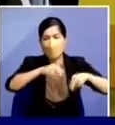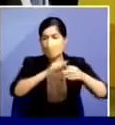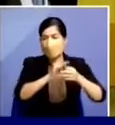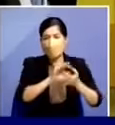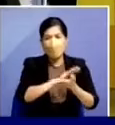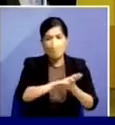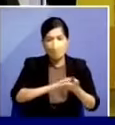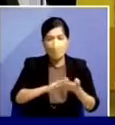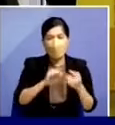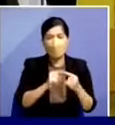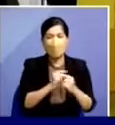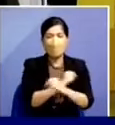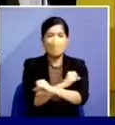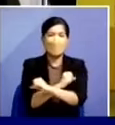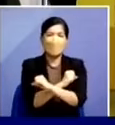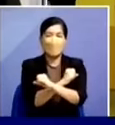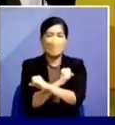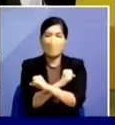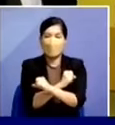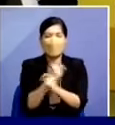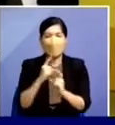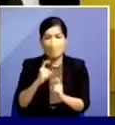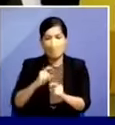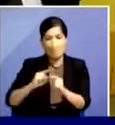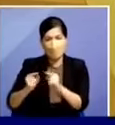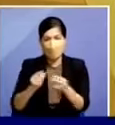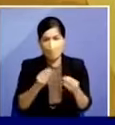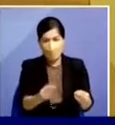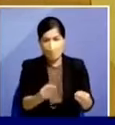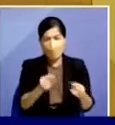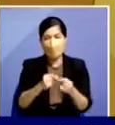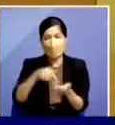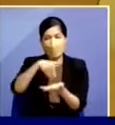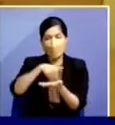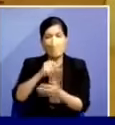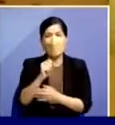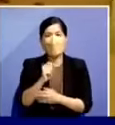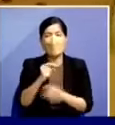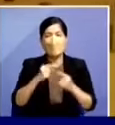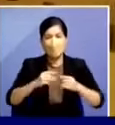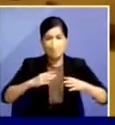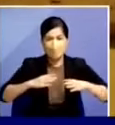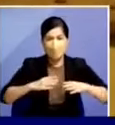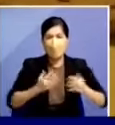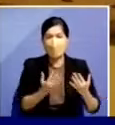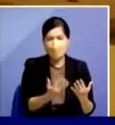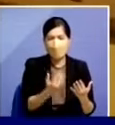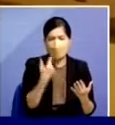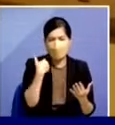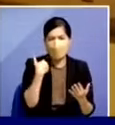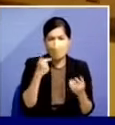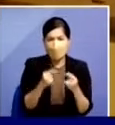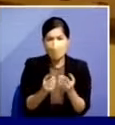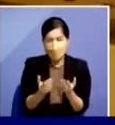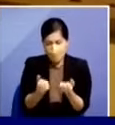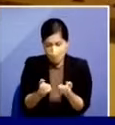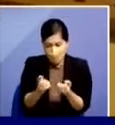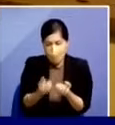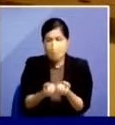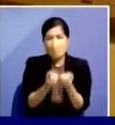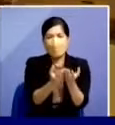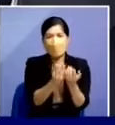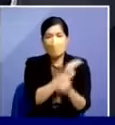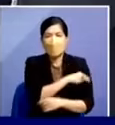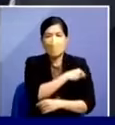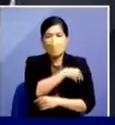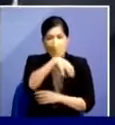ล้วก็ความปลอดภัยของสถานที่ค่ะสำหรับศูนย์พักคอยนะคะเพื่อส่งต่อหรือว่า community isolation แห่งนี้นะคะจะสามาร